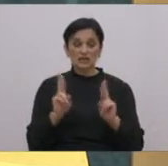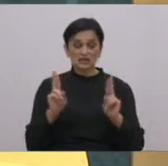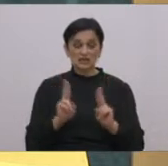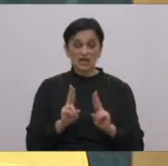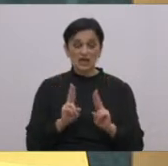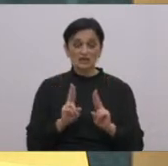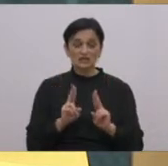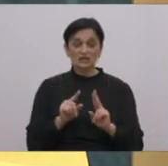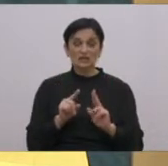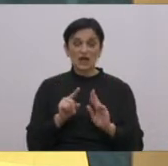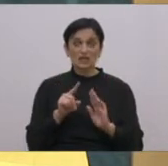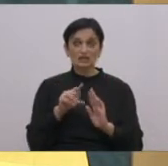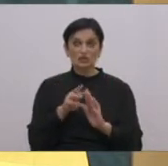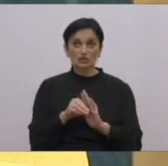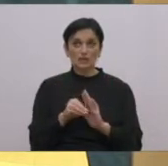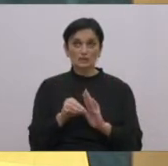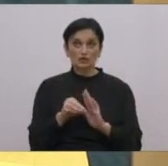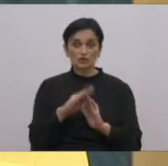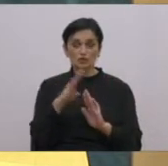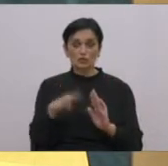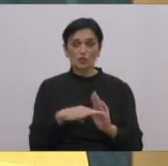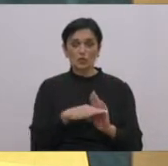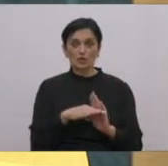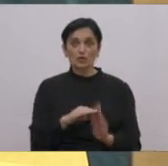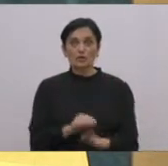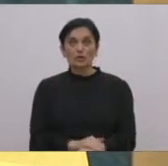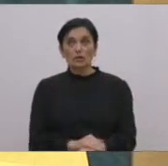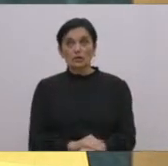სტანდარტებში მოექცეს.